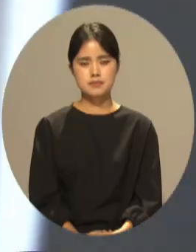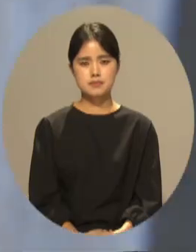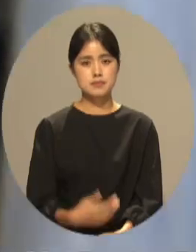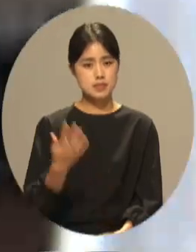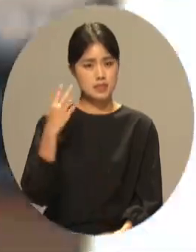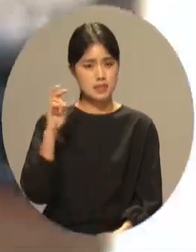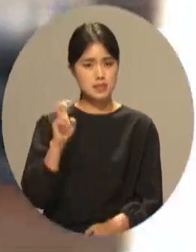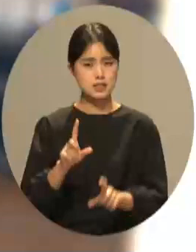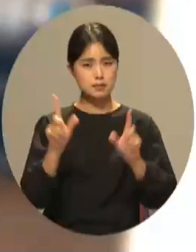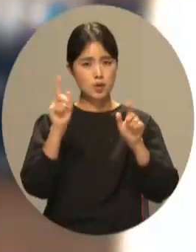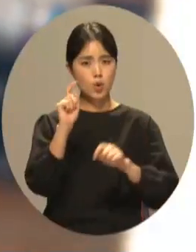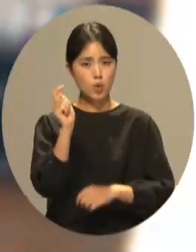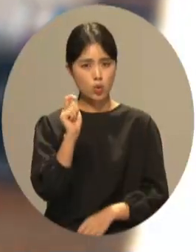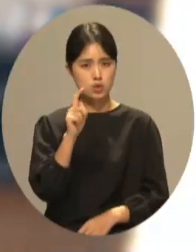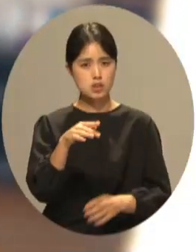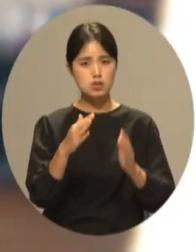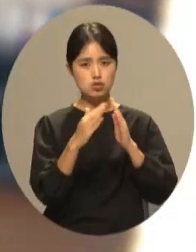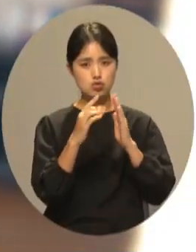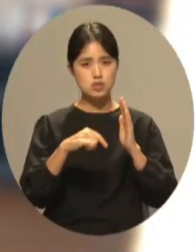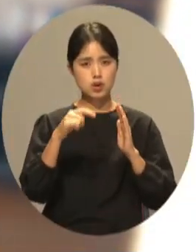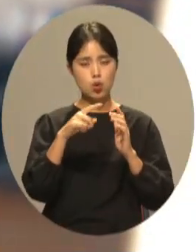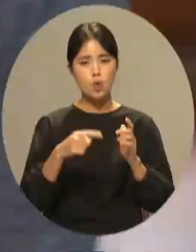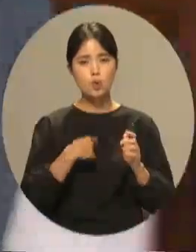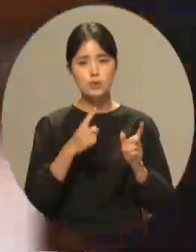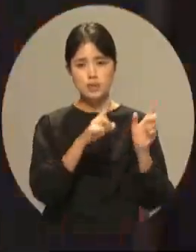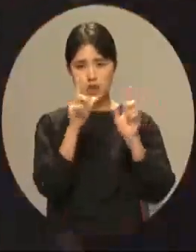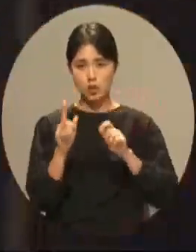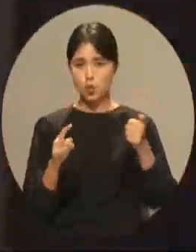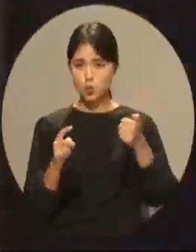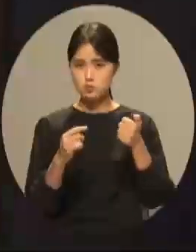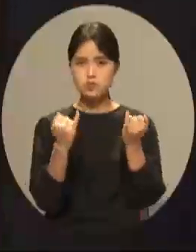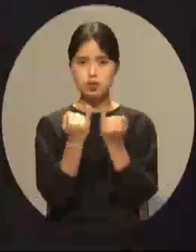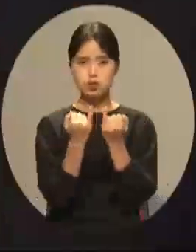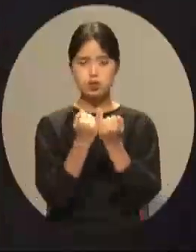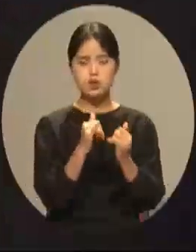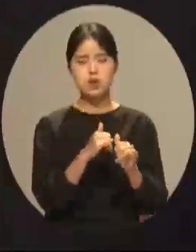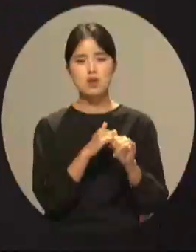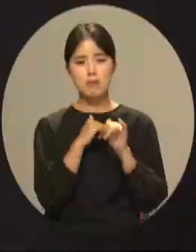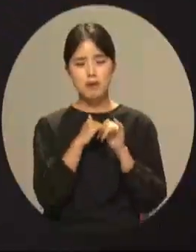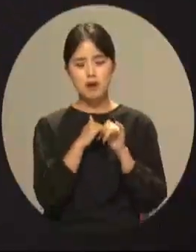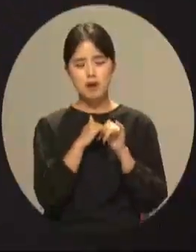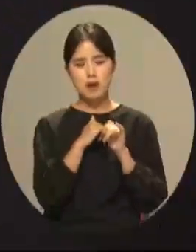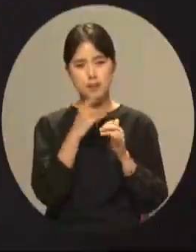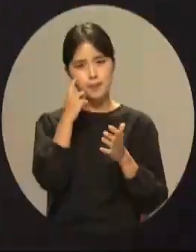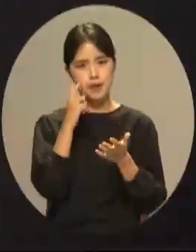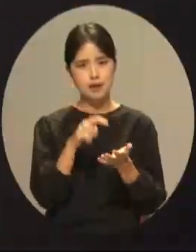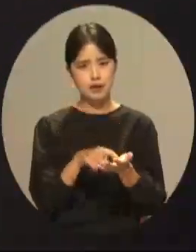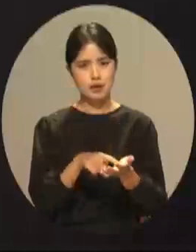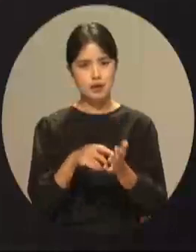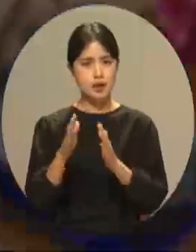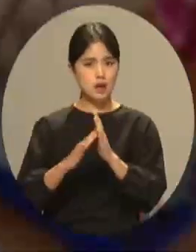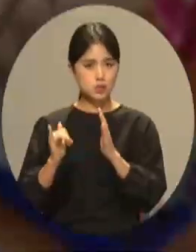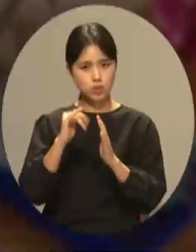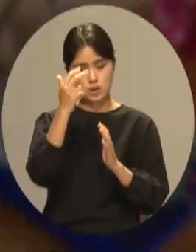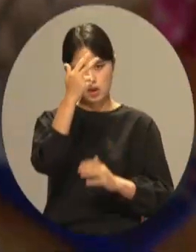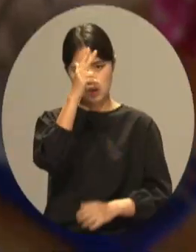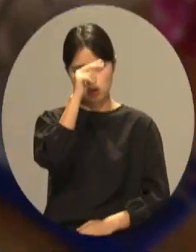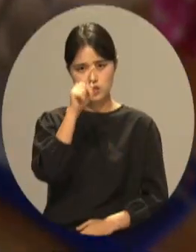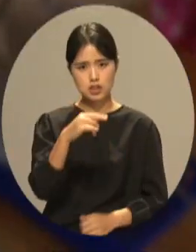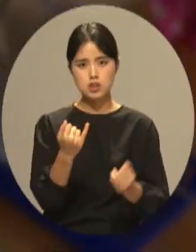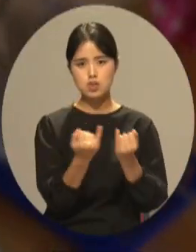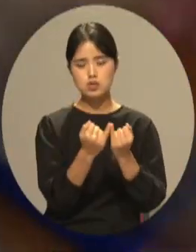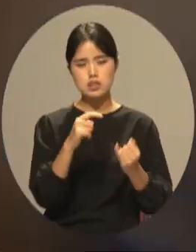지난 20일 고창의 한 주택에서 혼자 살던 50대 여성이 숨진 채 발견됐습니다. 유족과 경찰은 이